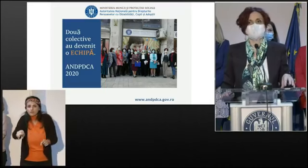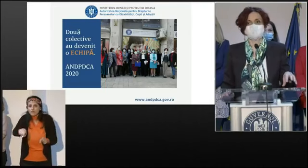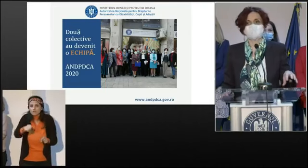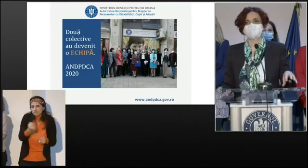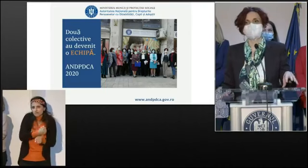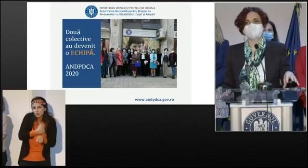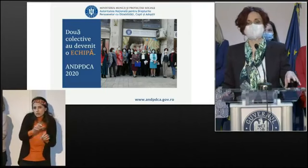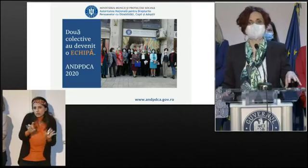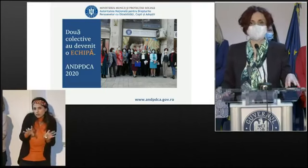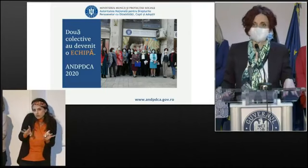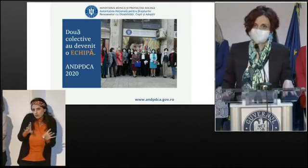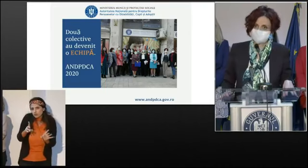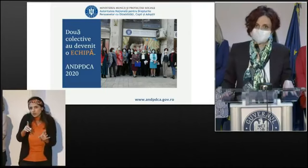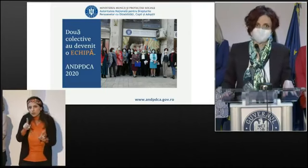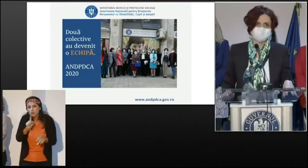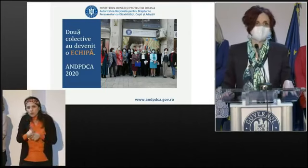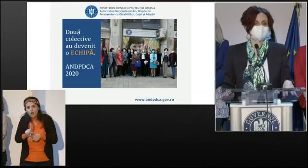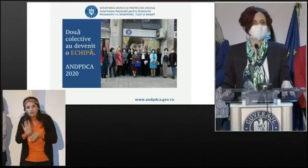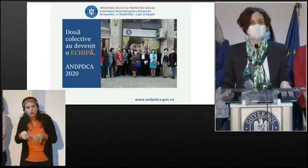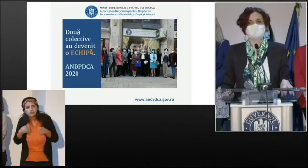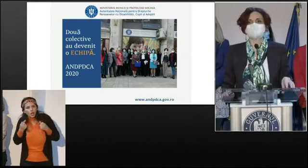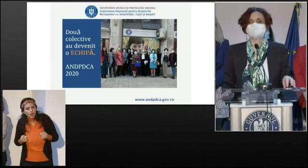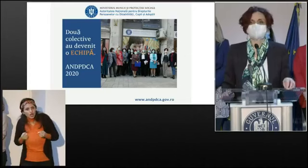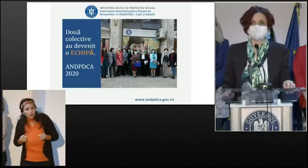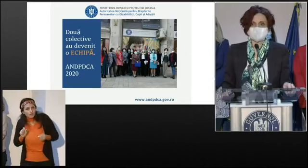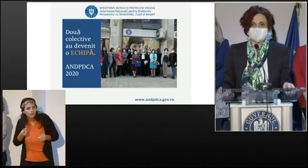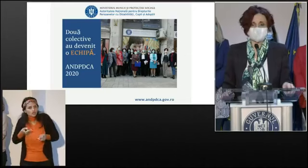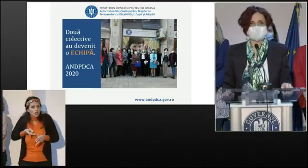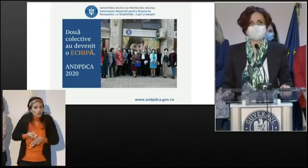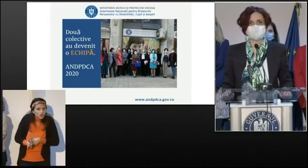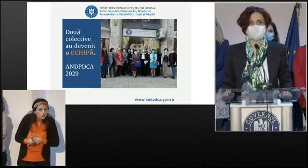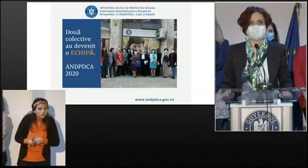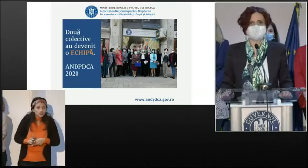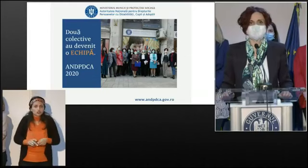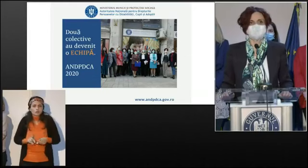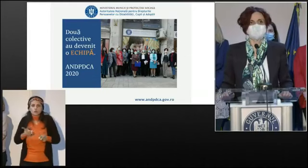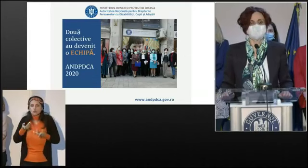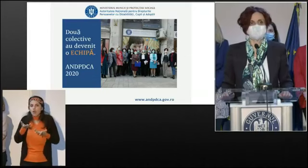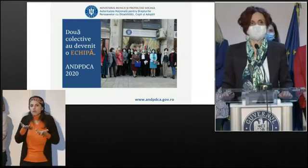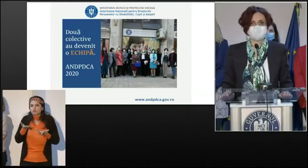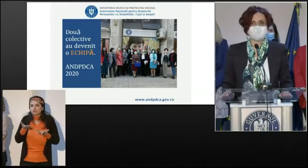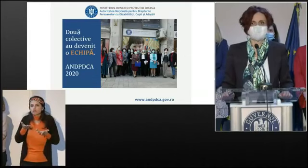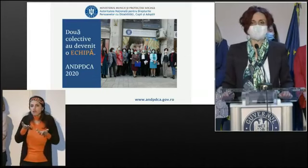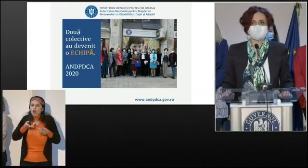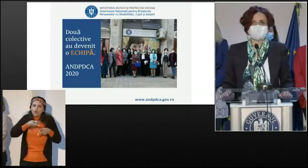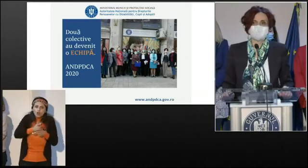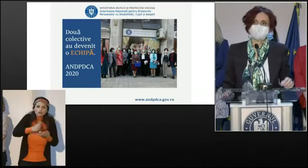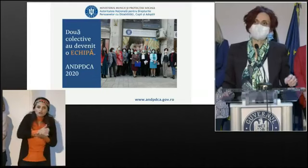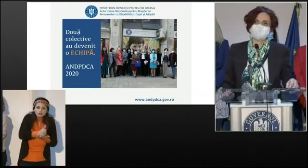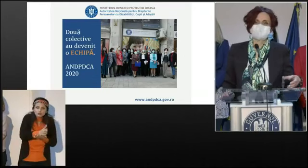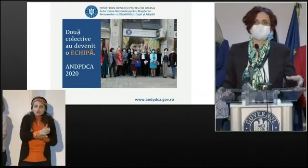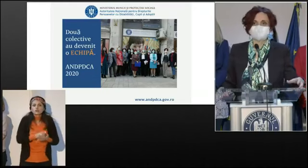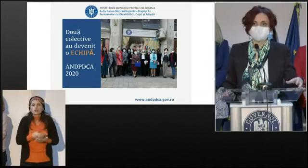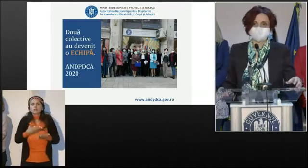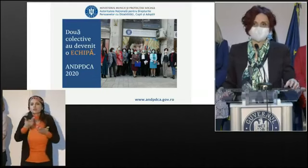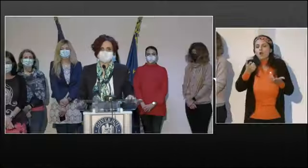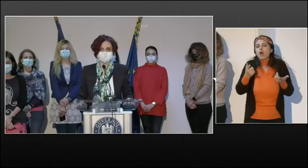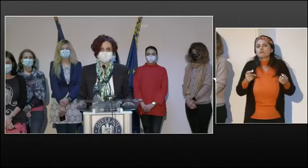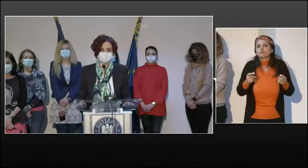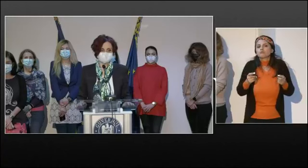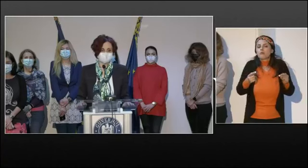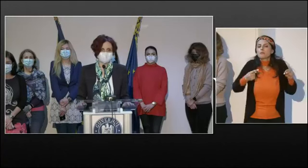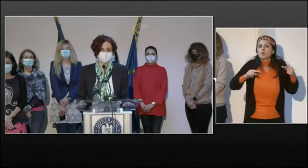lucruri care au fost gresit facute am dreptate erori si apa produce